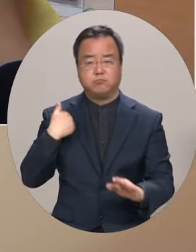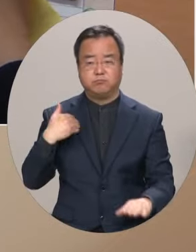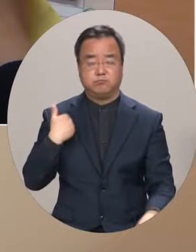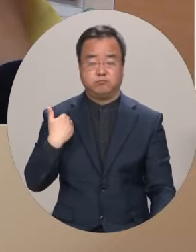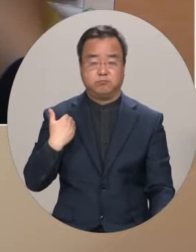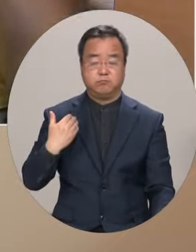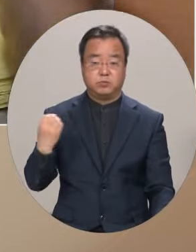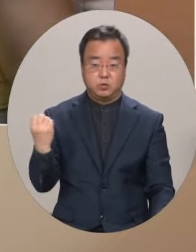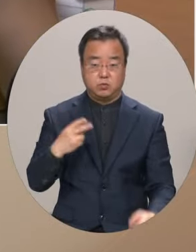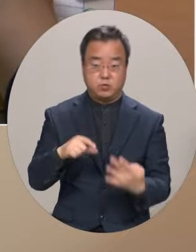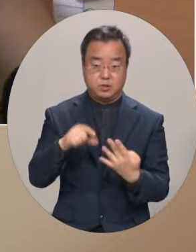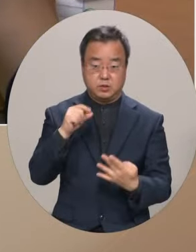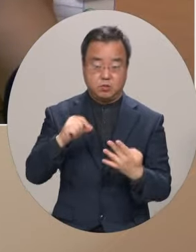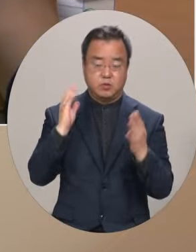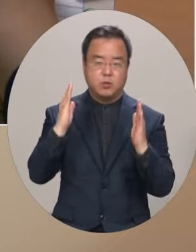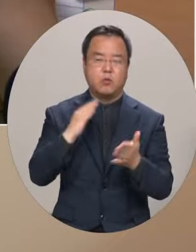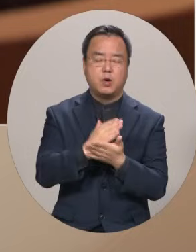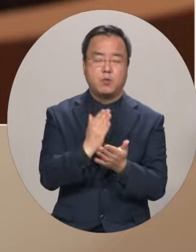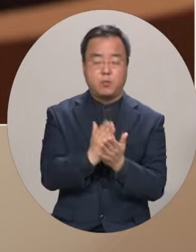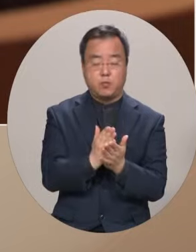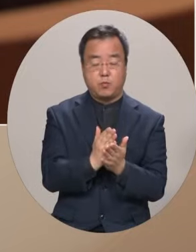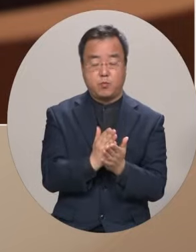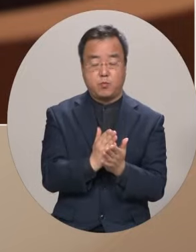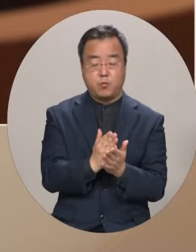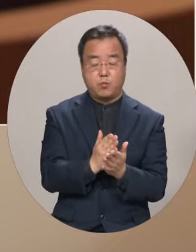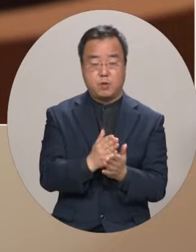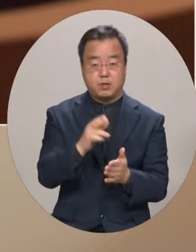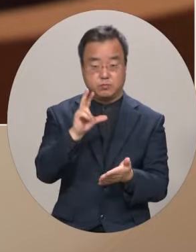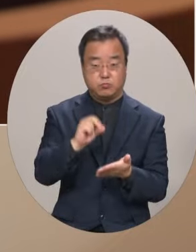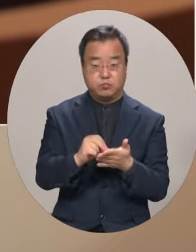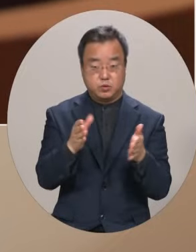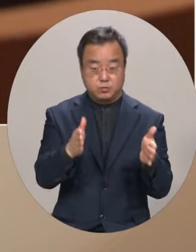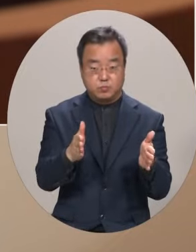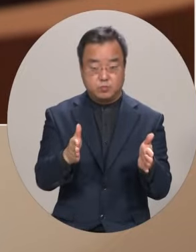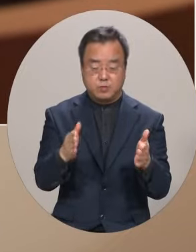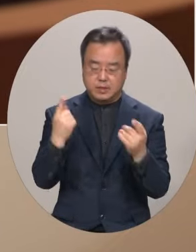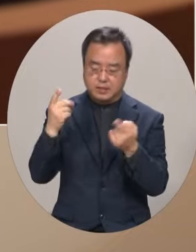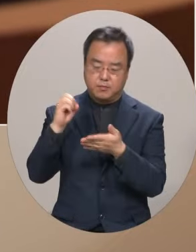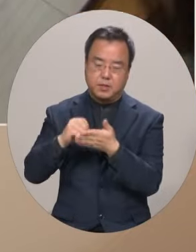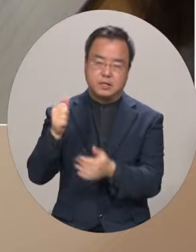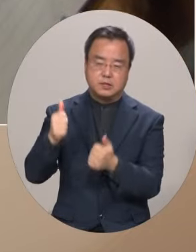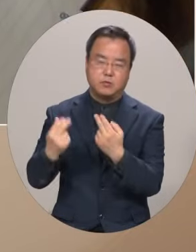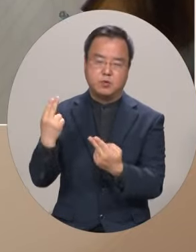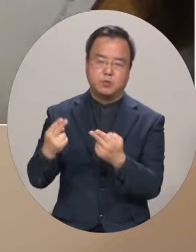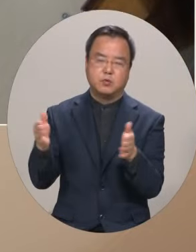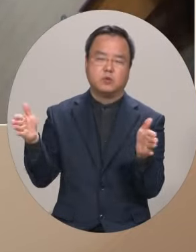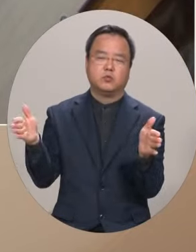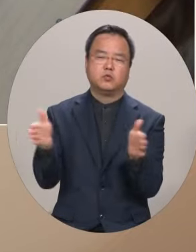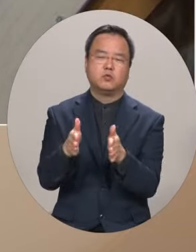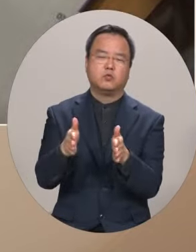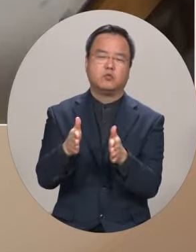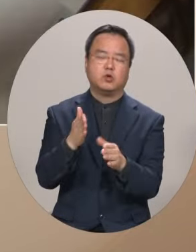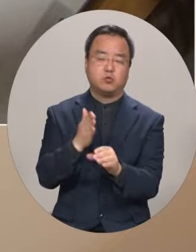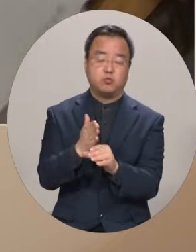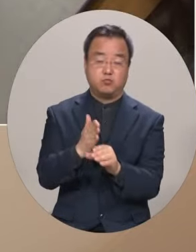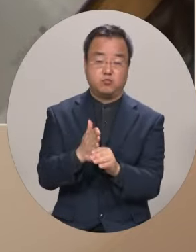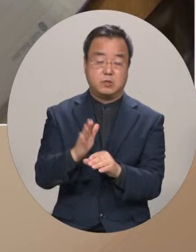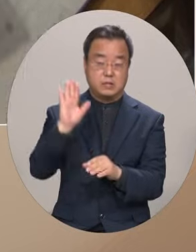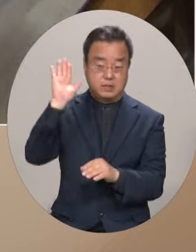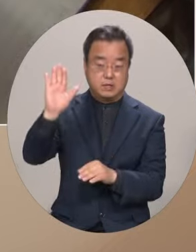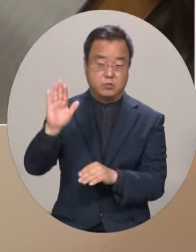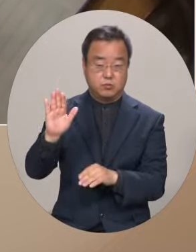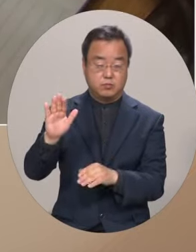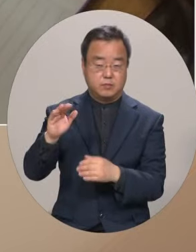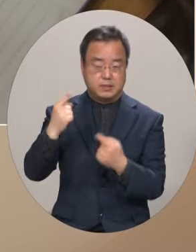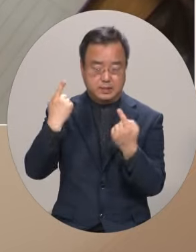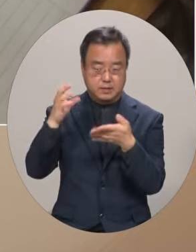또 선택 과목의 출제 범위가 실제 수능보다 축소되어서 출제된 시험이기 때문에 실제 수능과는 다소 차이가